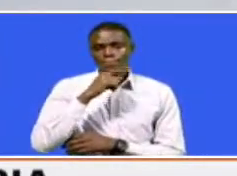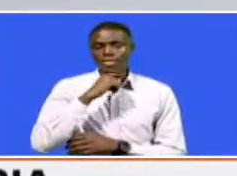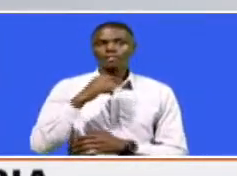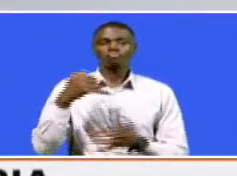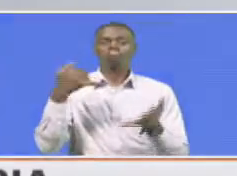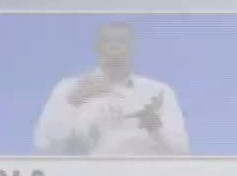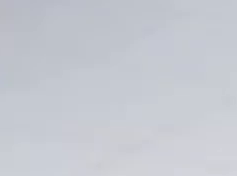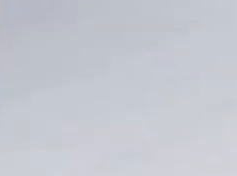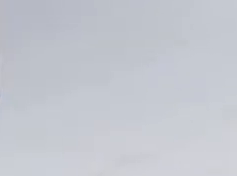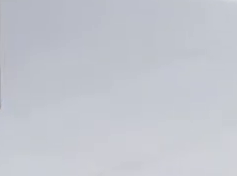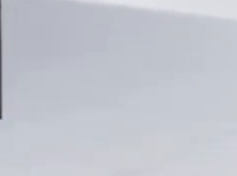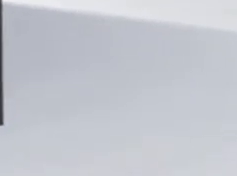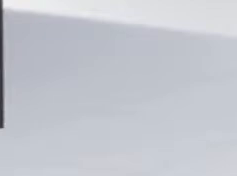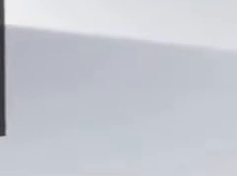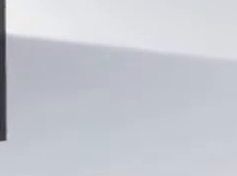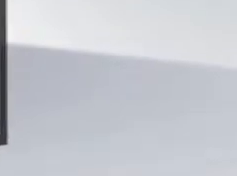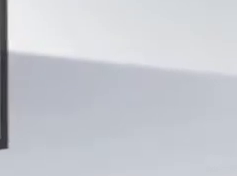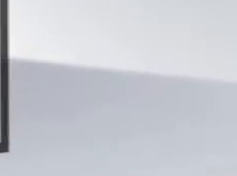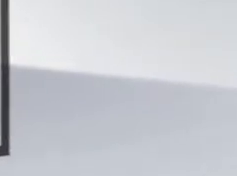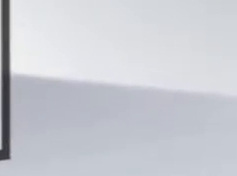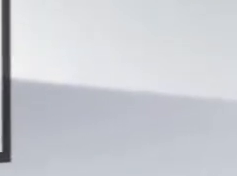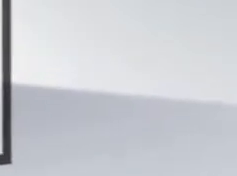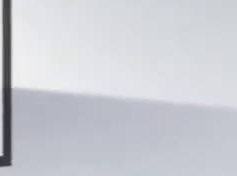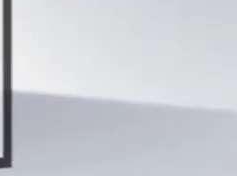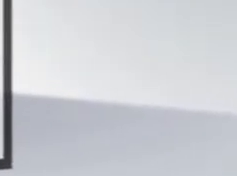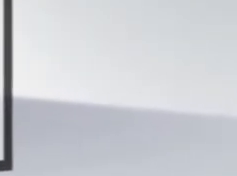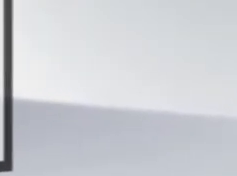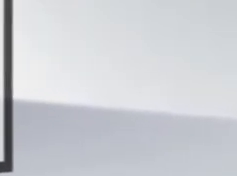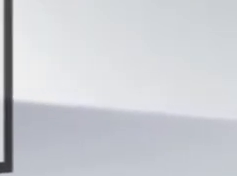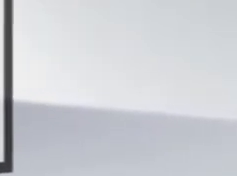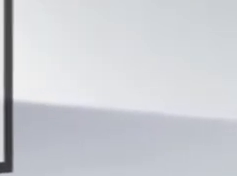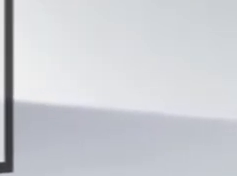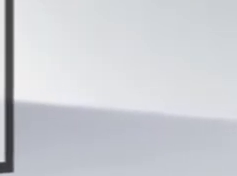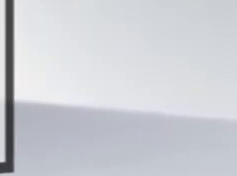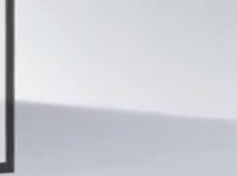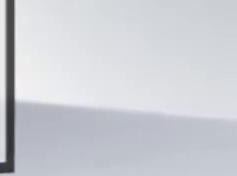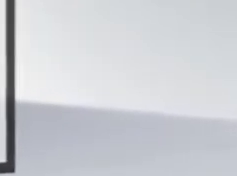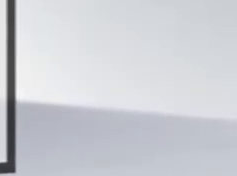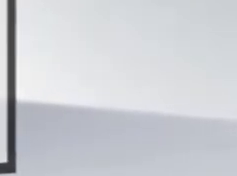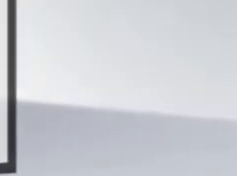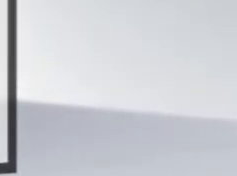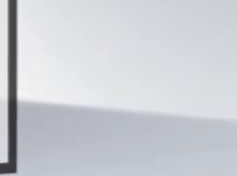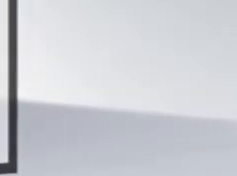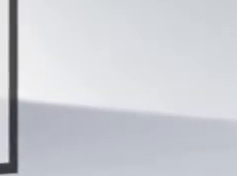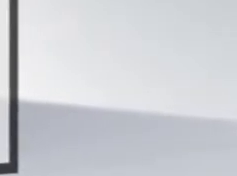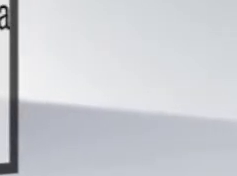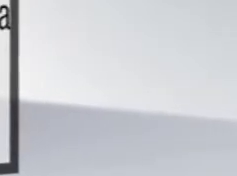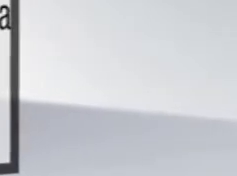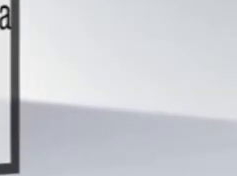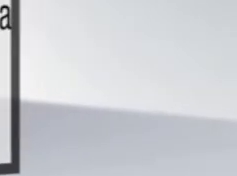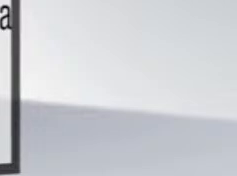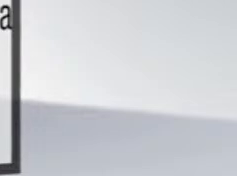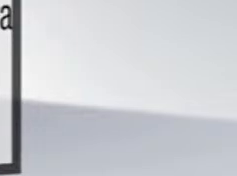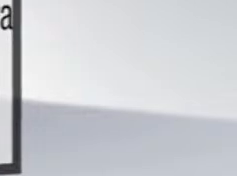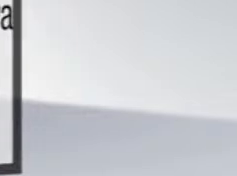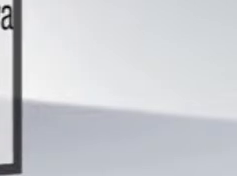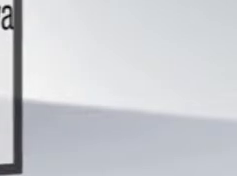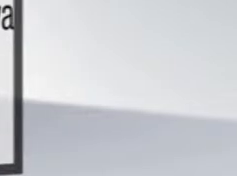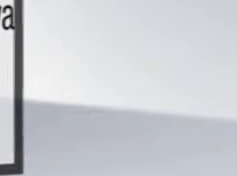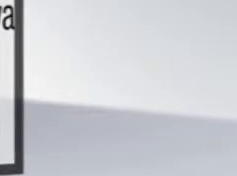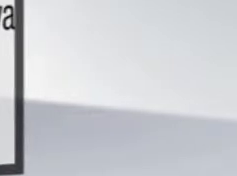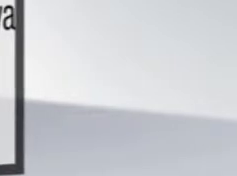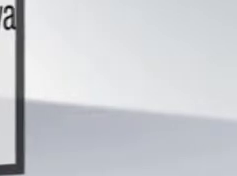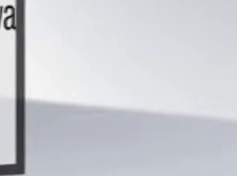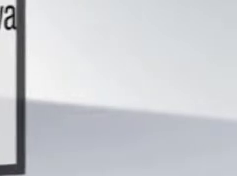wahusika wakuu katika dhuluma za kijinsia majumbani kwa 90%. Hii ni kulingana na ripoti ya kituo cha Gender Violence Recovery